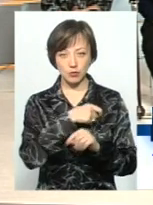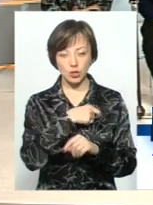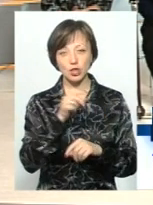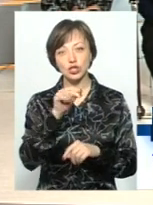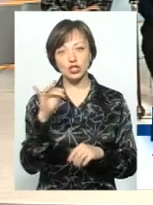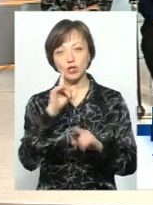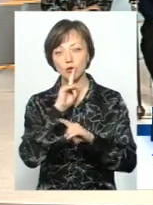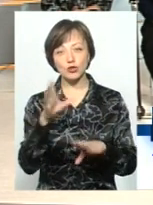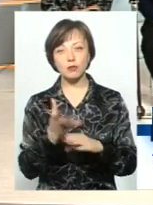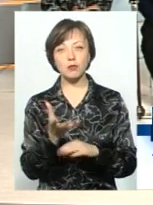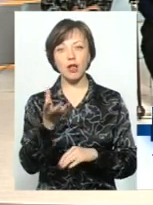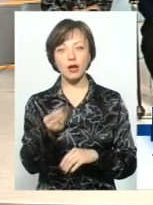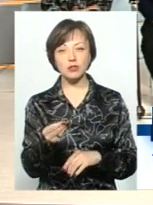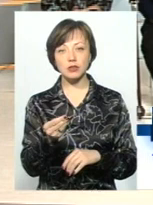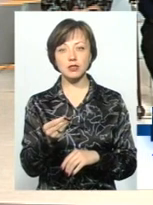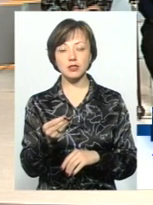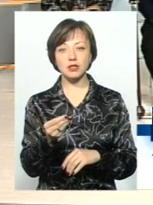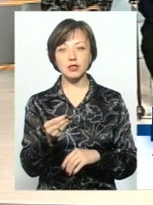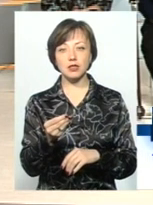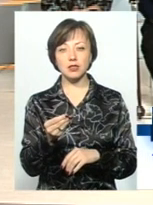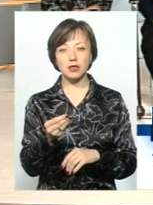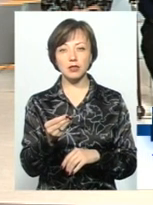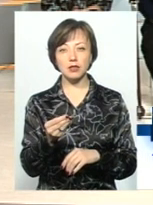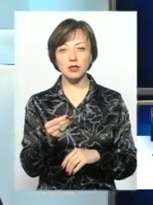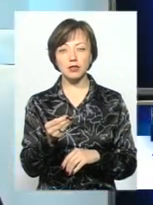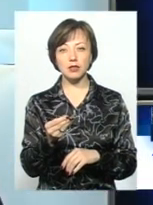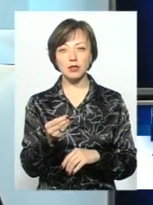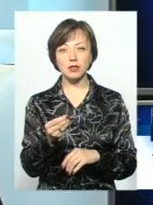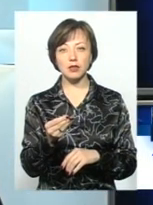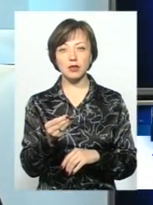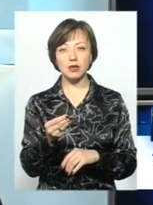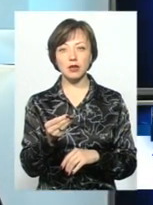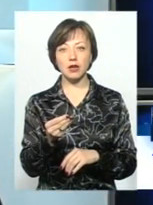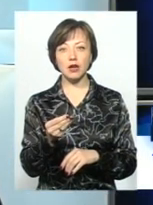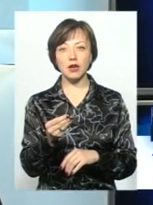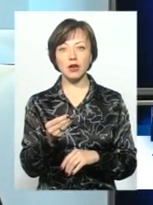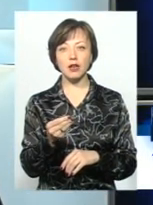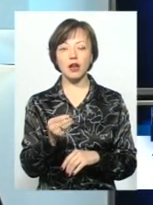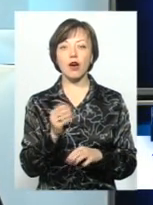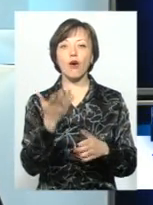ми сплачувати за рейси, коли будемо купувати квитки на потяг?